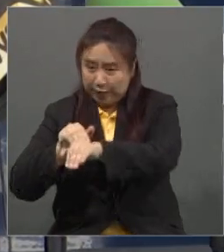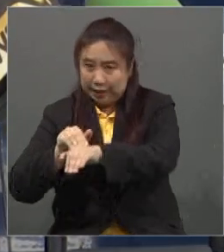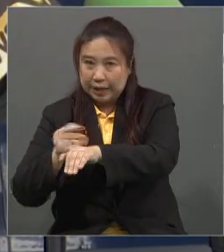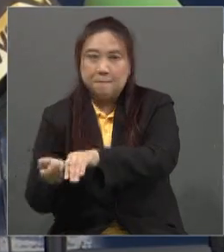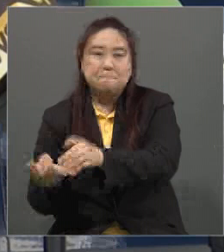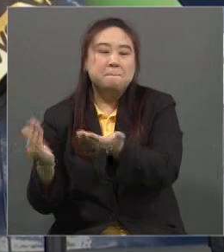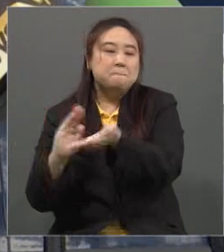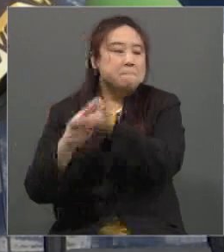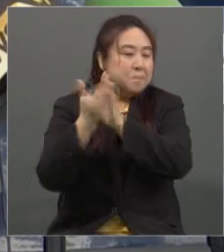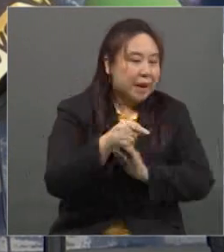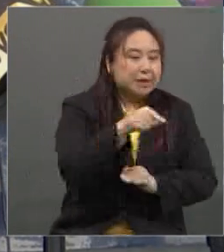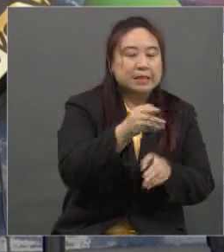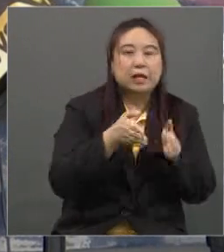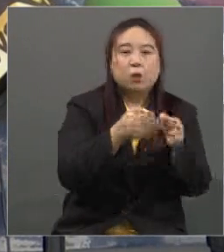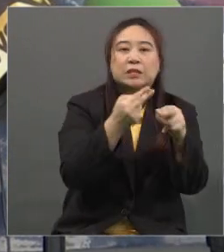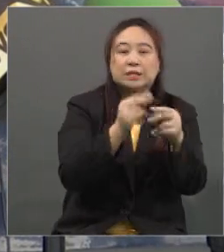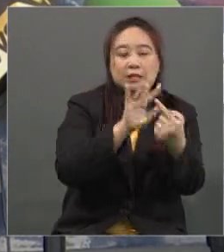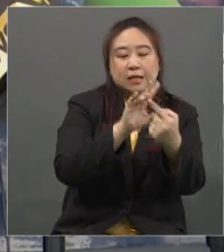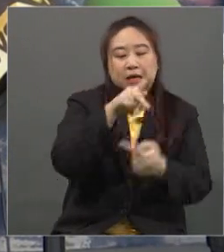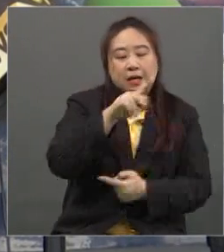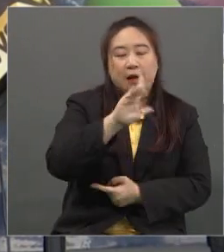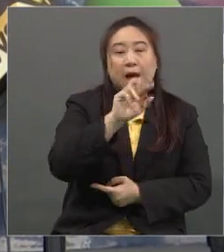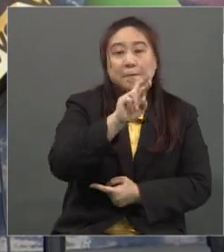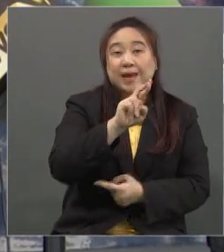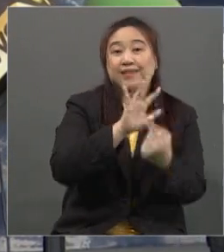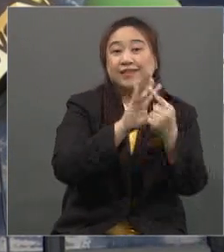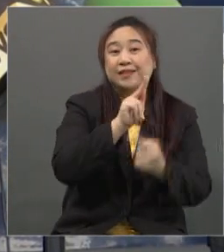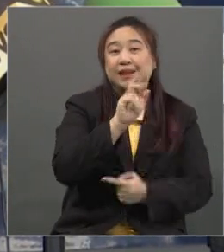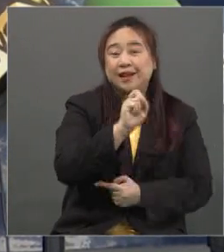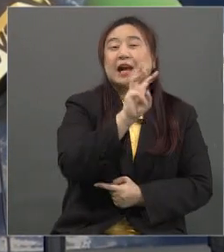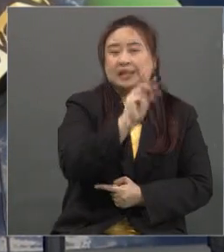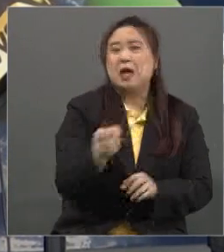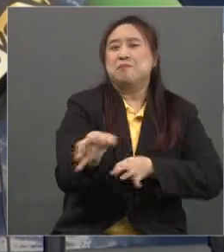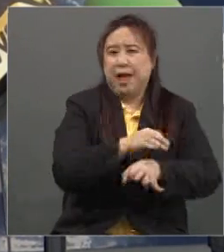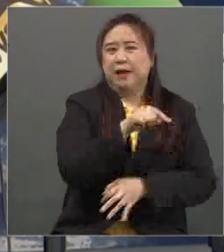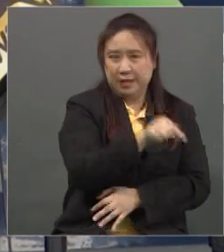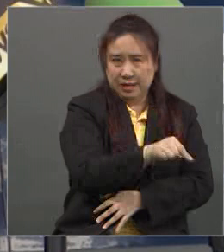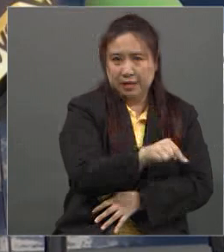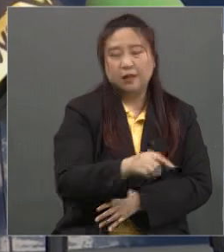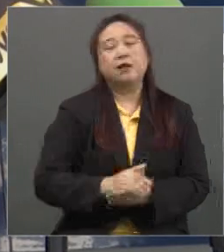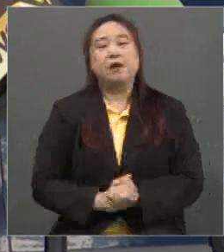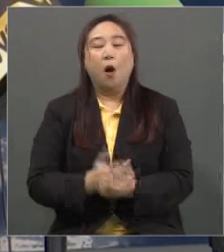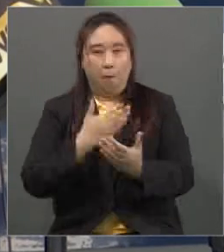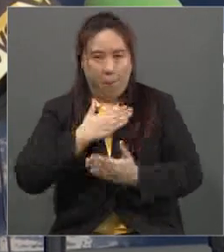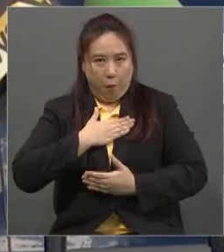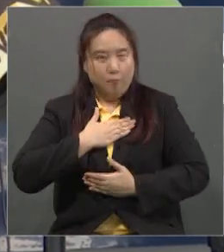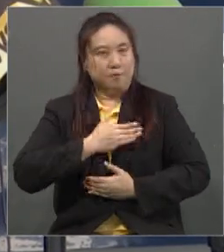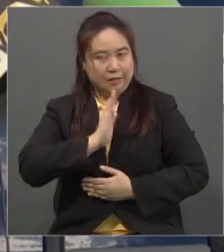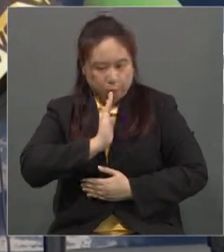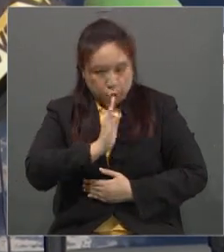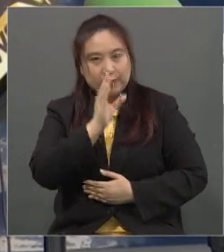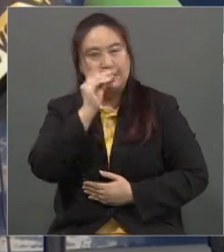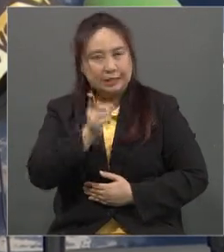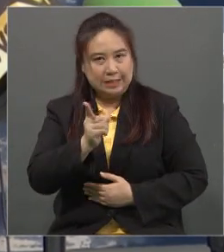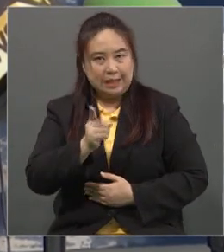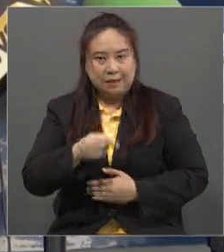ดิเพราะฉะนั้นผมยืนด้วยความเป็นจริงและจริงใจและจริงจังและไม่มีอะไรอ